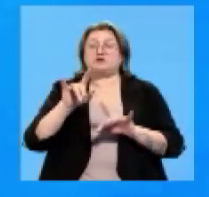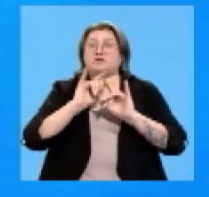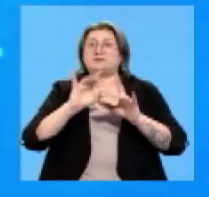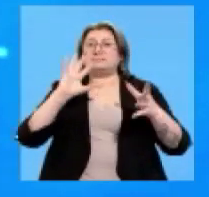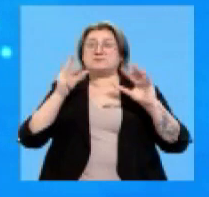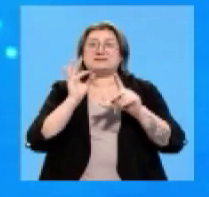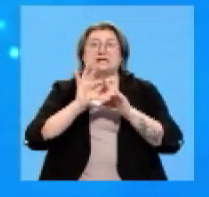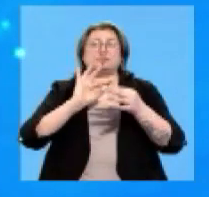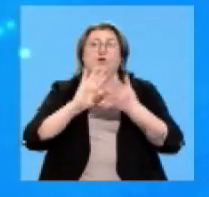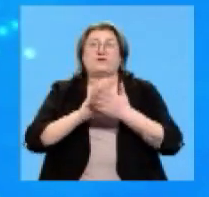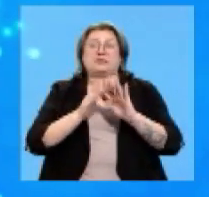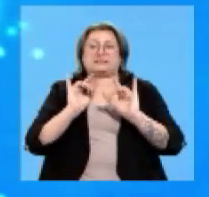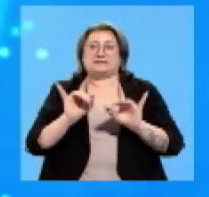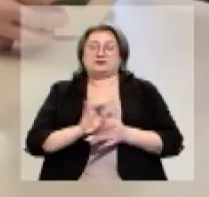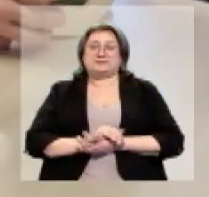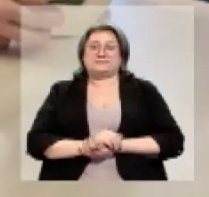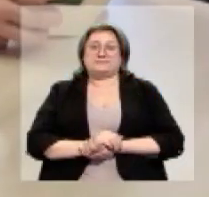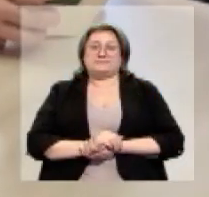цели конкурса и условиях.